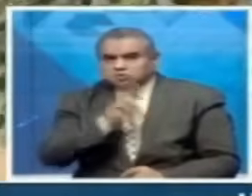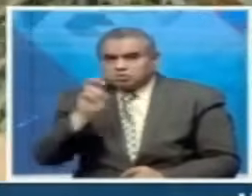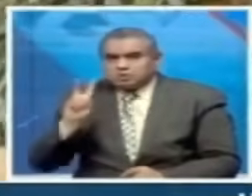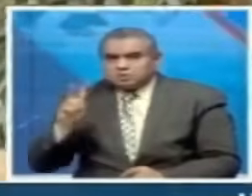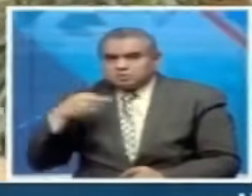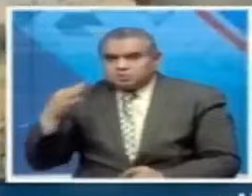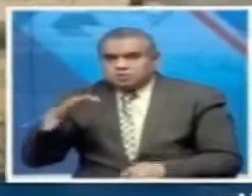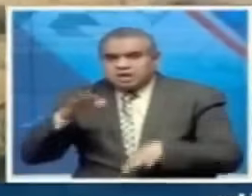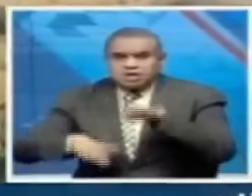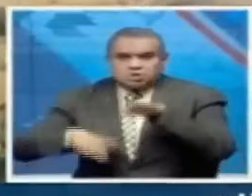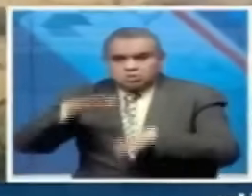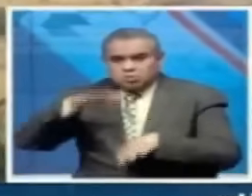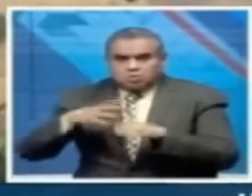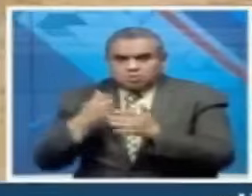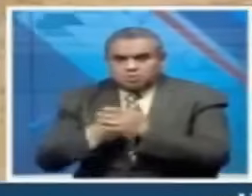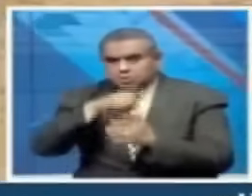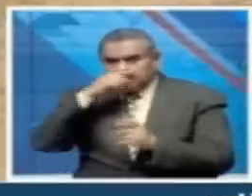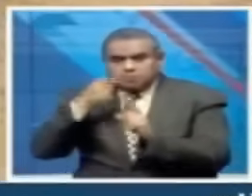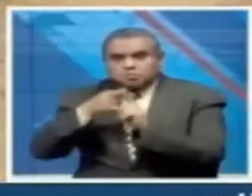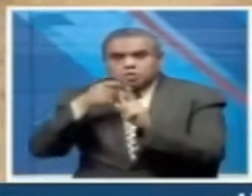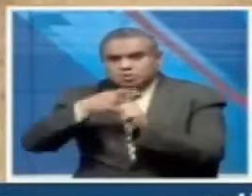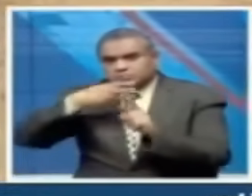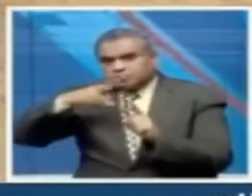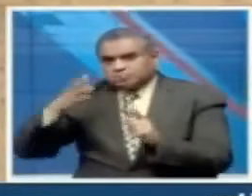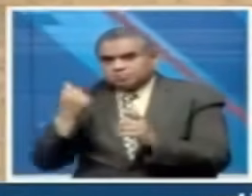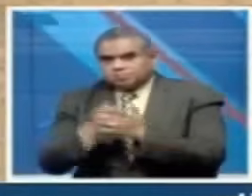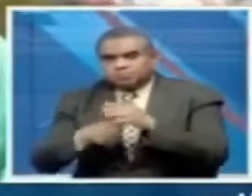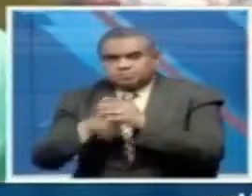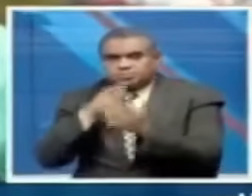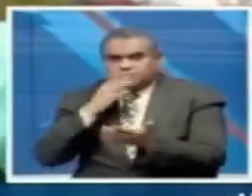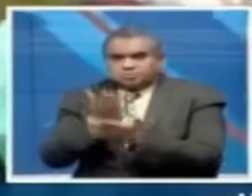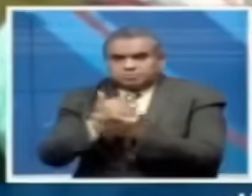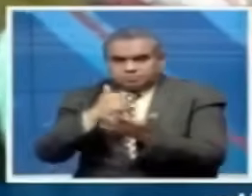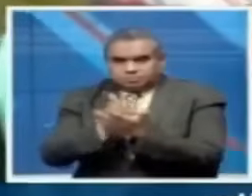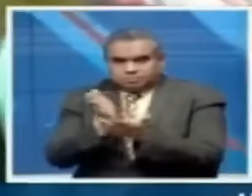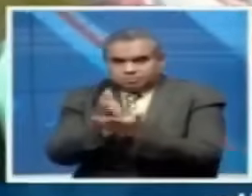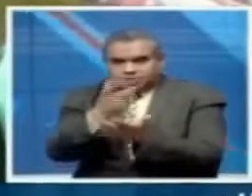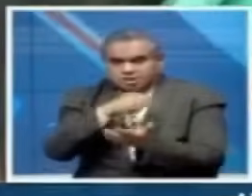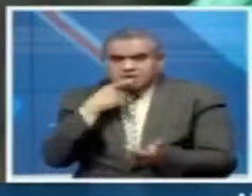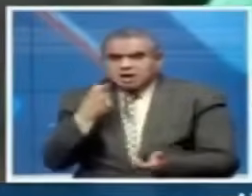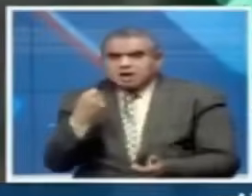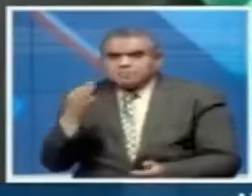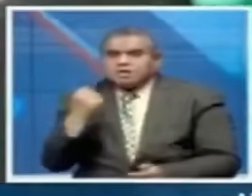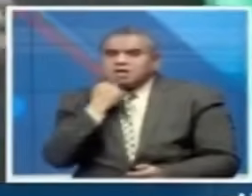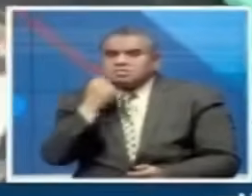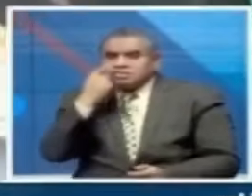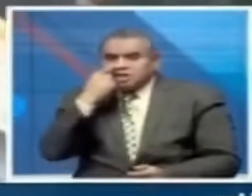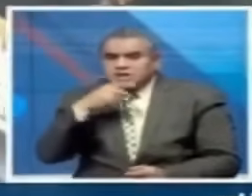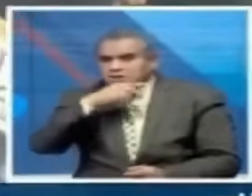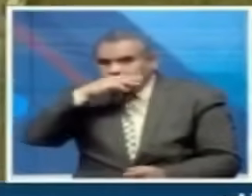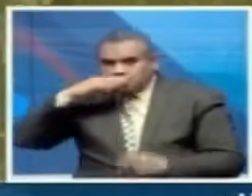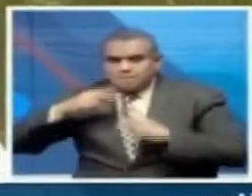و774 كيلوغرام مواد مخدرة، تنقسم إلى 35 طن بانجو